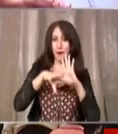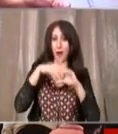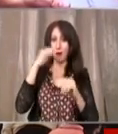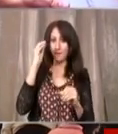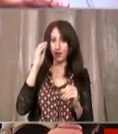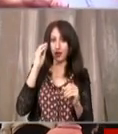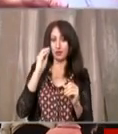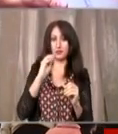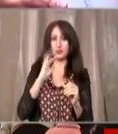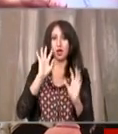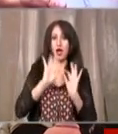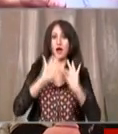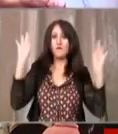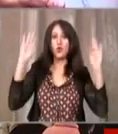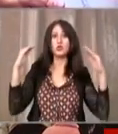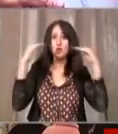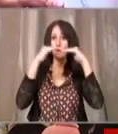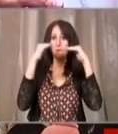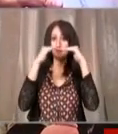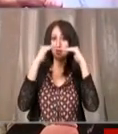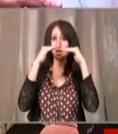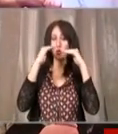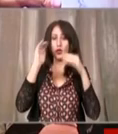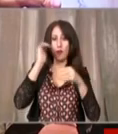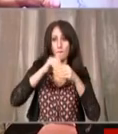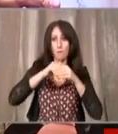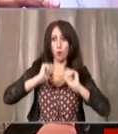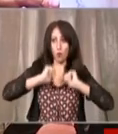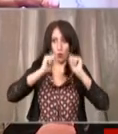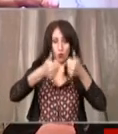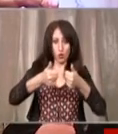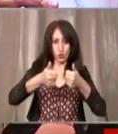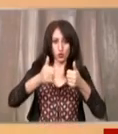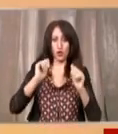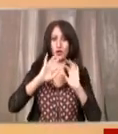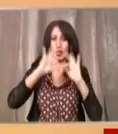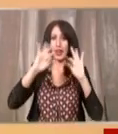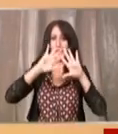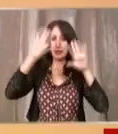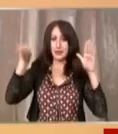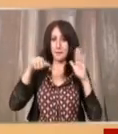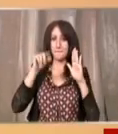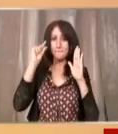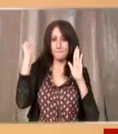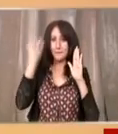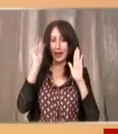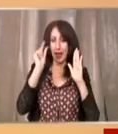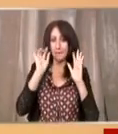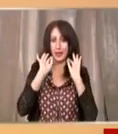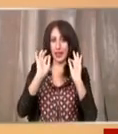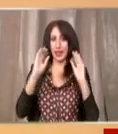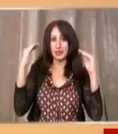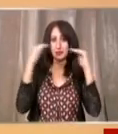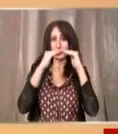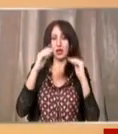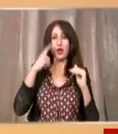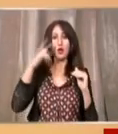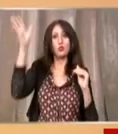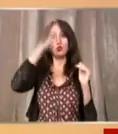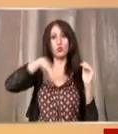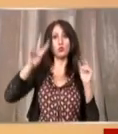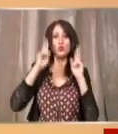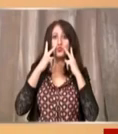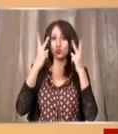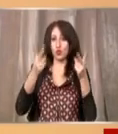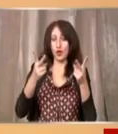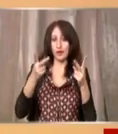منظمات المجتمع المدني الراغبه والمنظمات الدوليه لجاي تتابع عمليه الانتخابات، وبرضه باكد هي انه متابعه عمليه